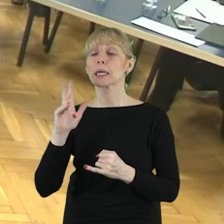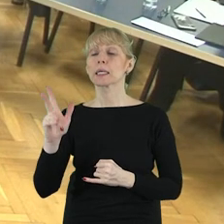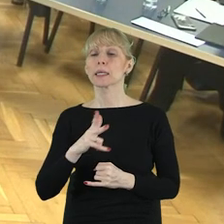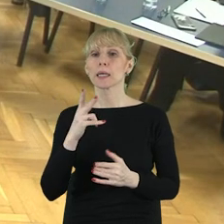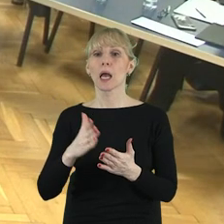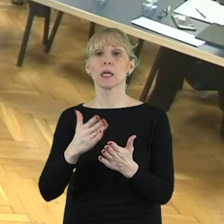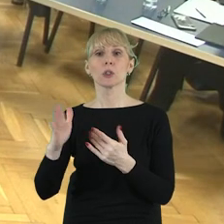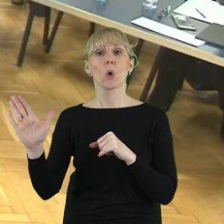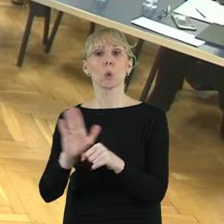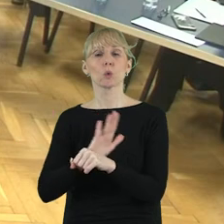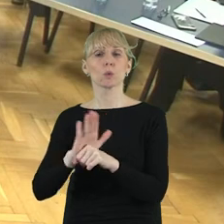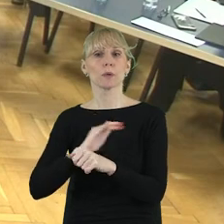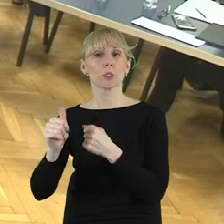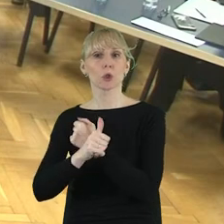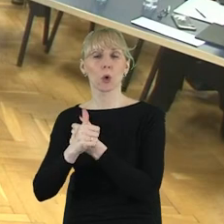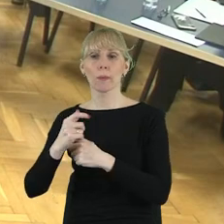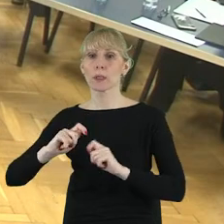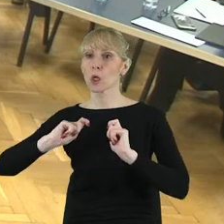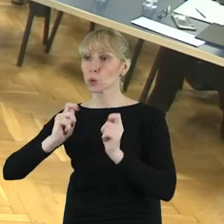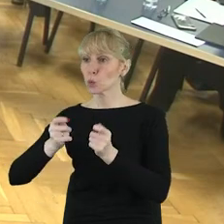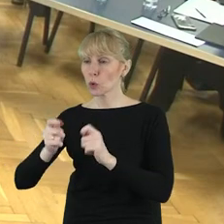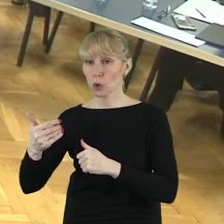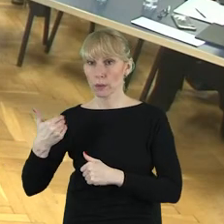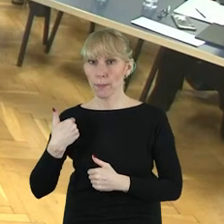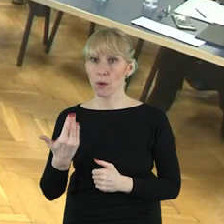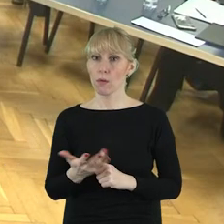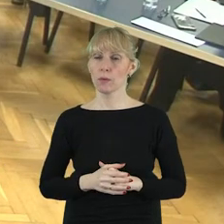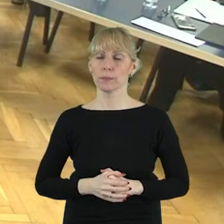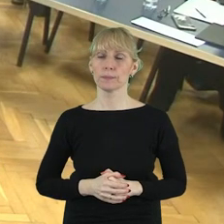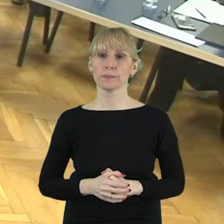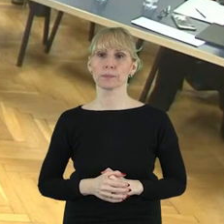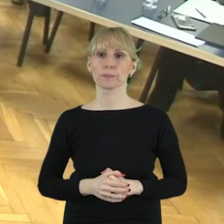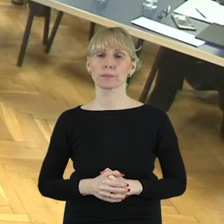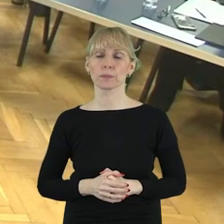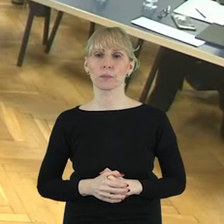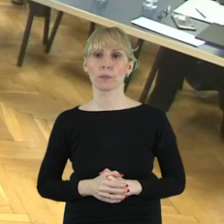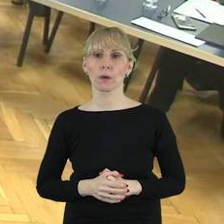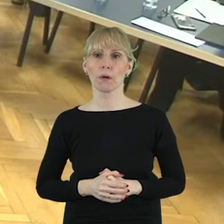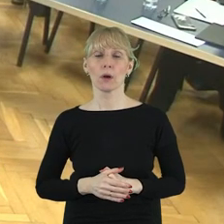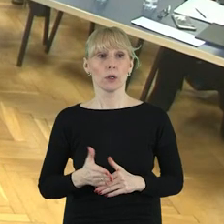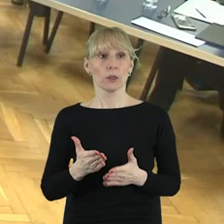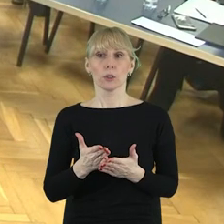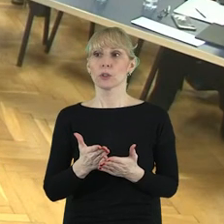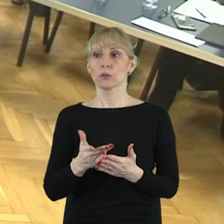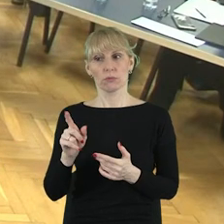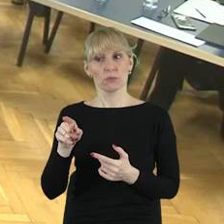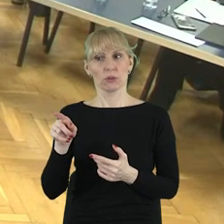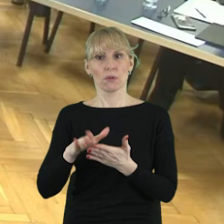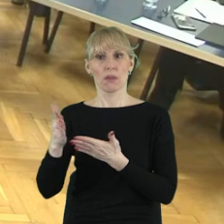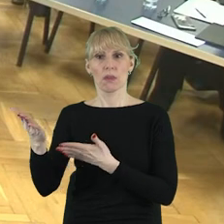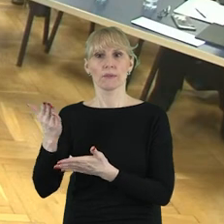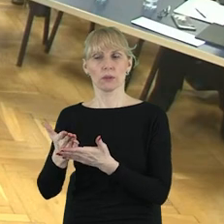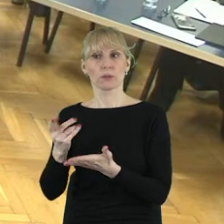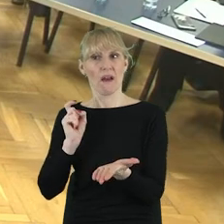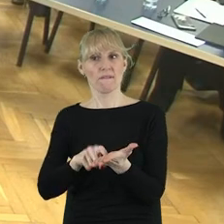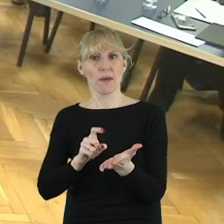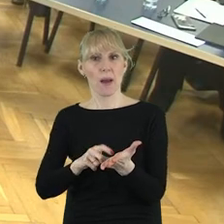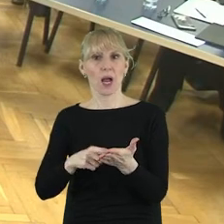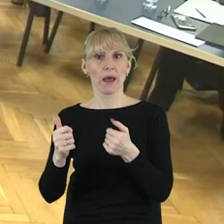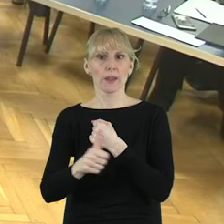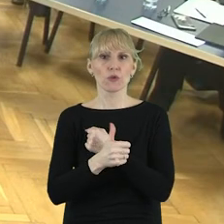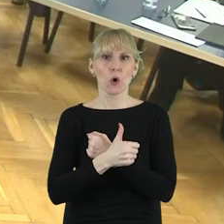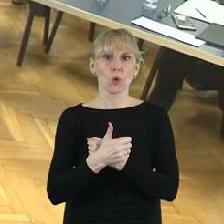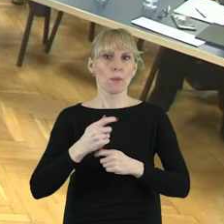uzupełnienia do swoich wniosków i czy wnioskodawca złożył